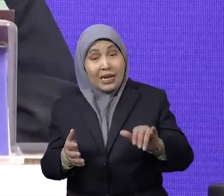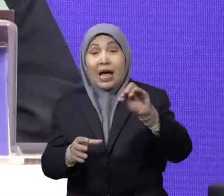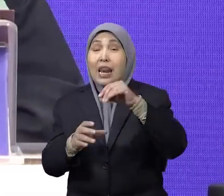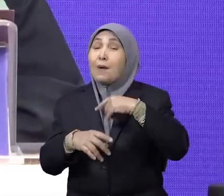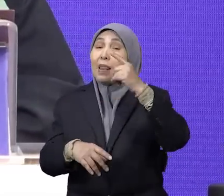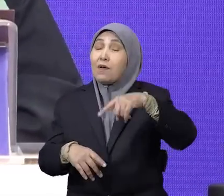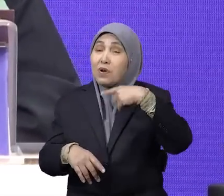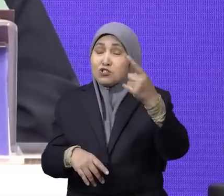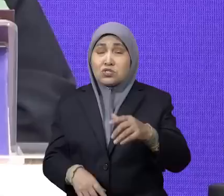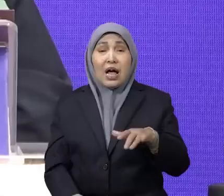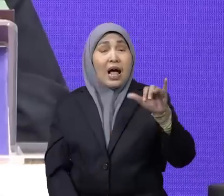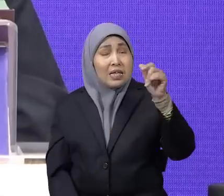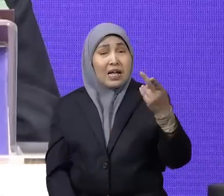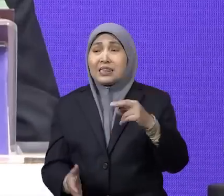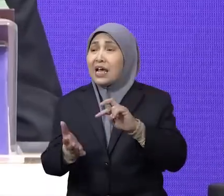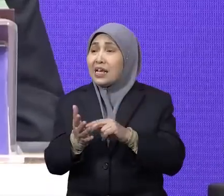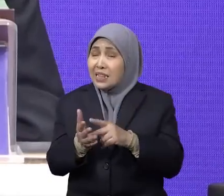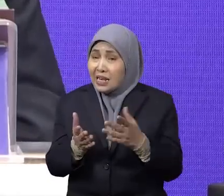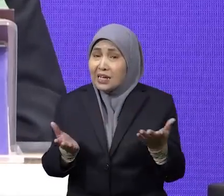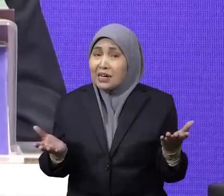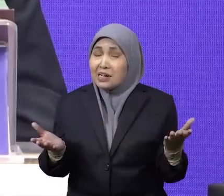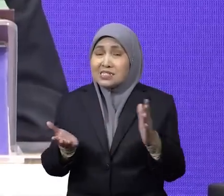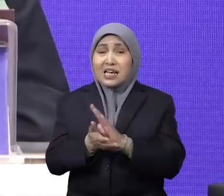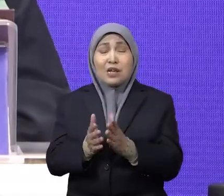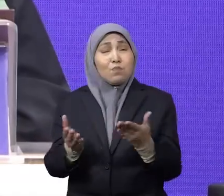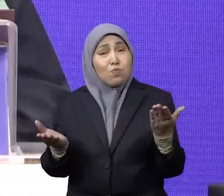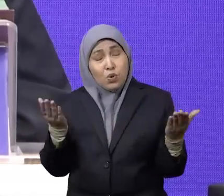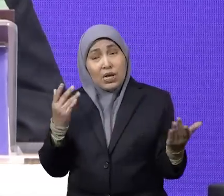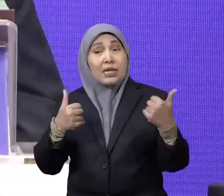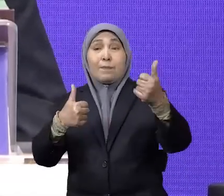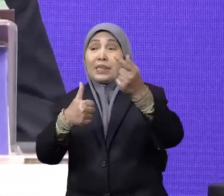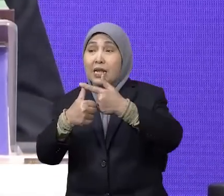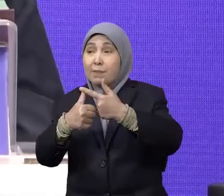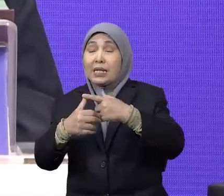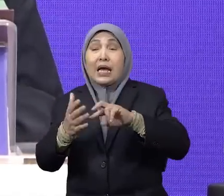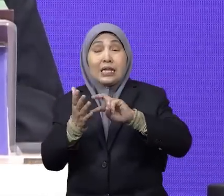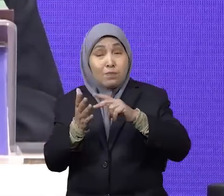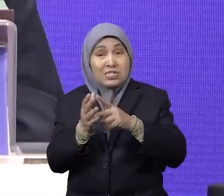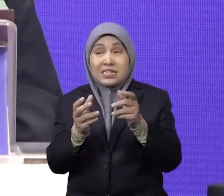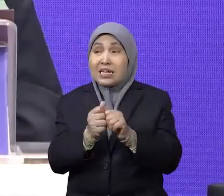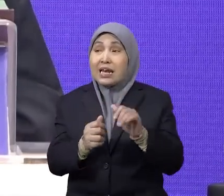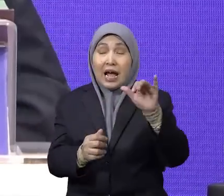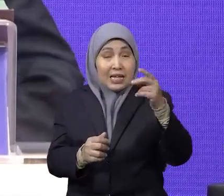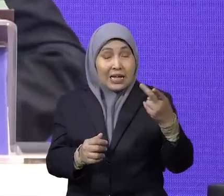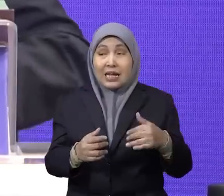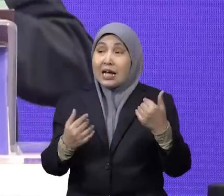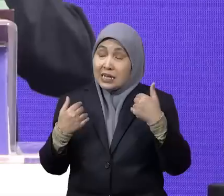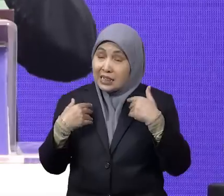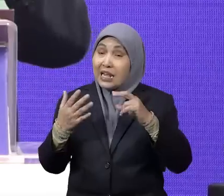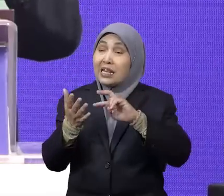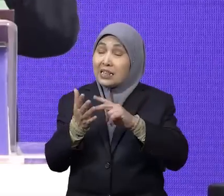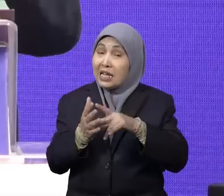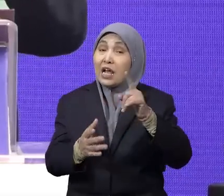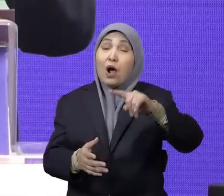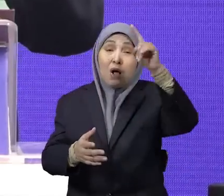dalam lafaz dia adalah ayah, tanda-tanda juga. Jadi barangkali yang pertama, yang dimaksudkan dengan ayah ini adalah memang